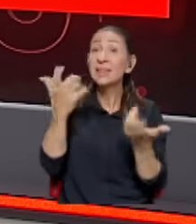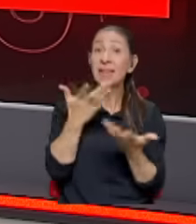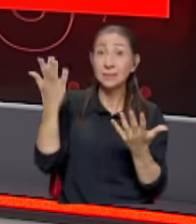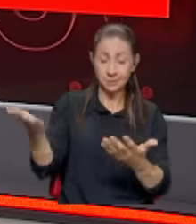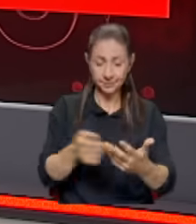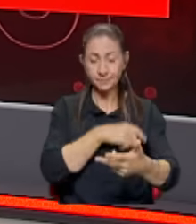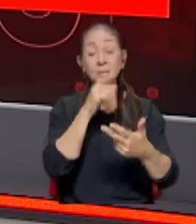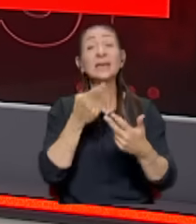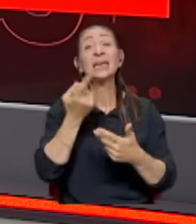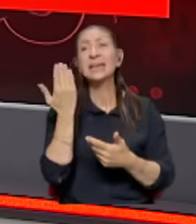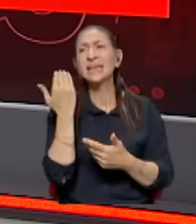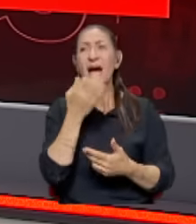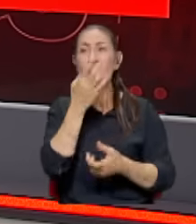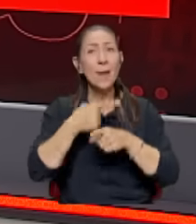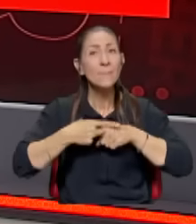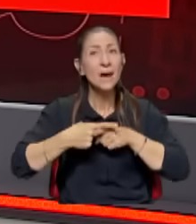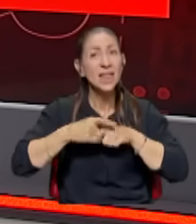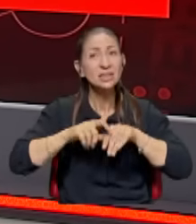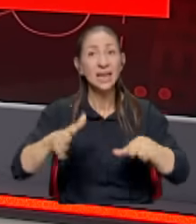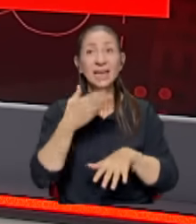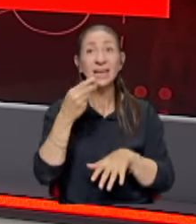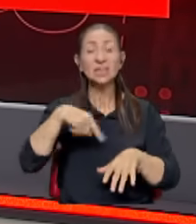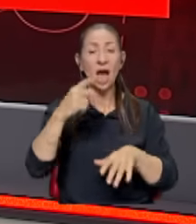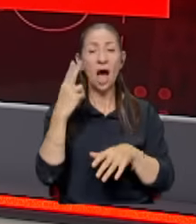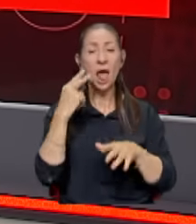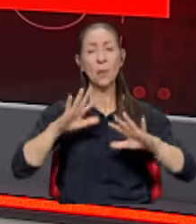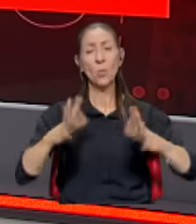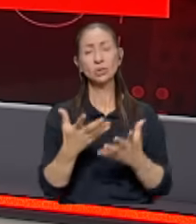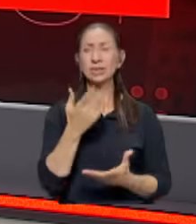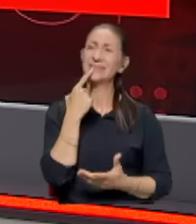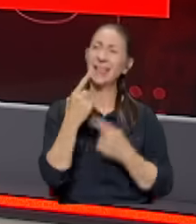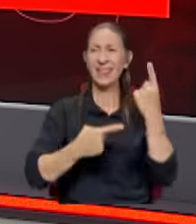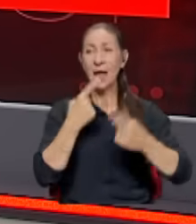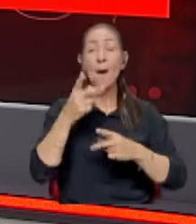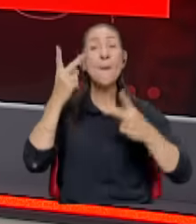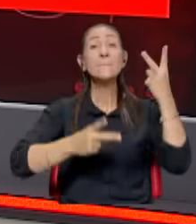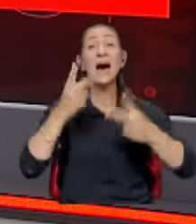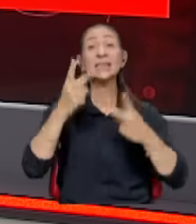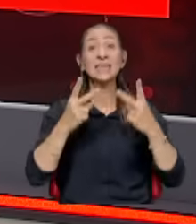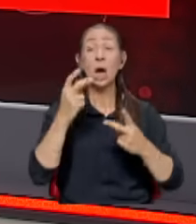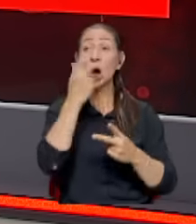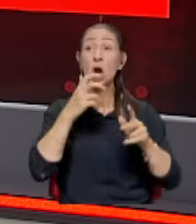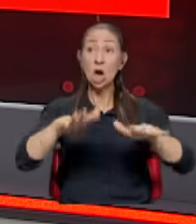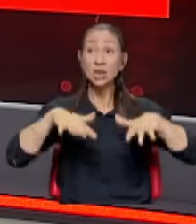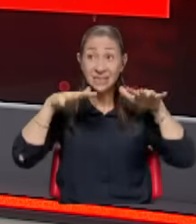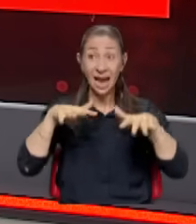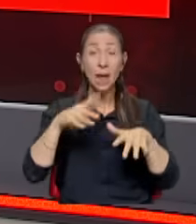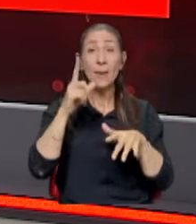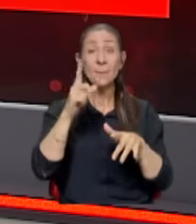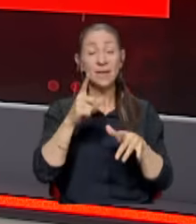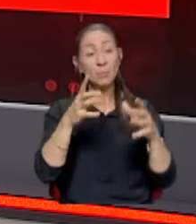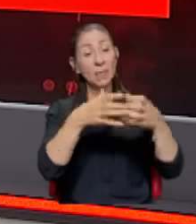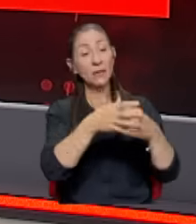yıllardır. Geçen gün haberini paylaştık. Gençlerin ahlakını bozduğu gerekçesiyle bazı konserler bir